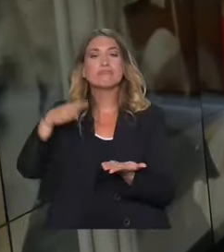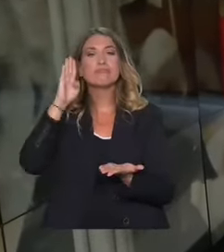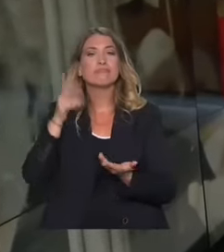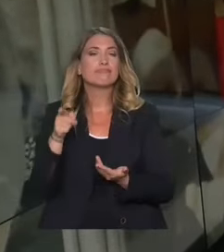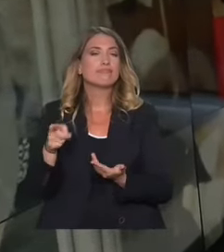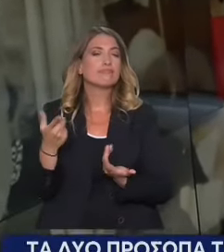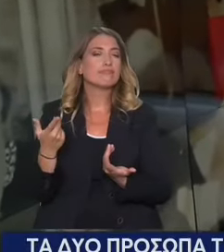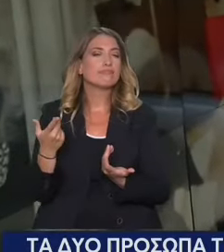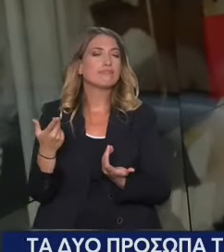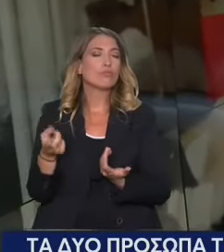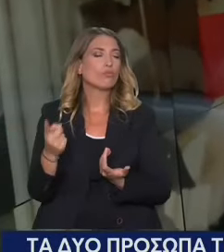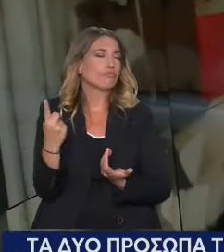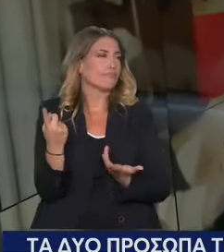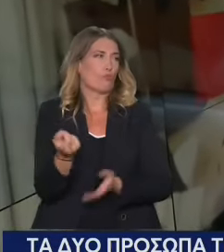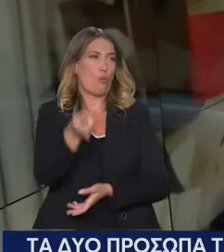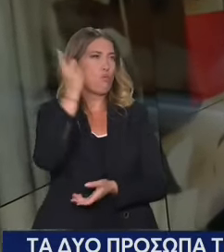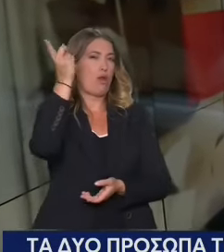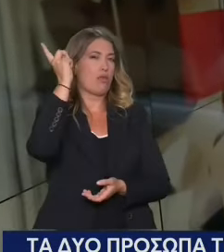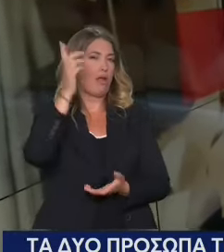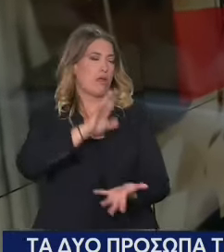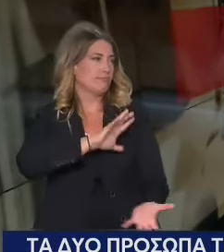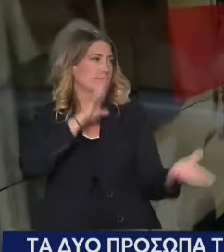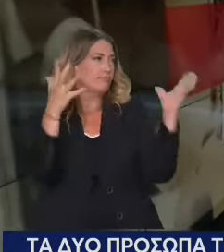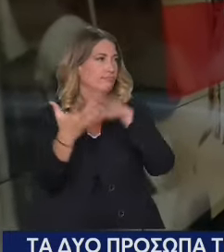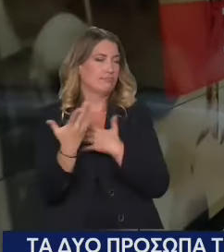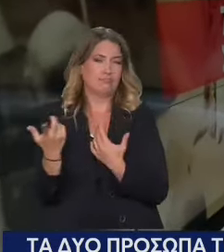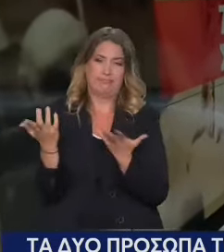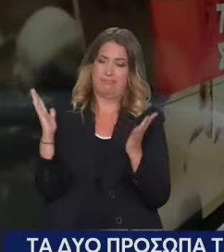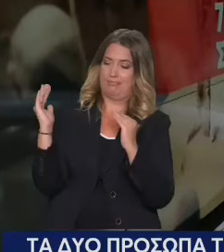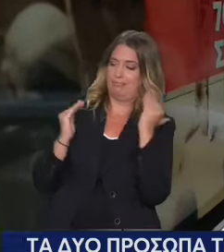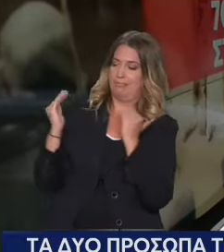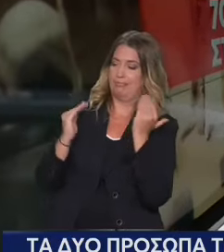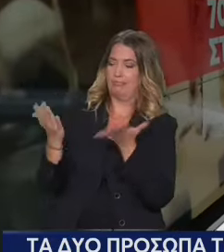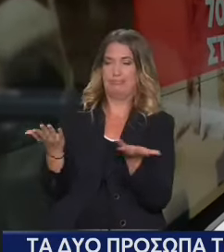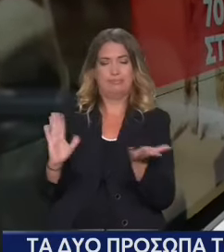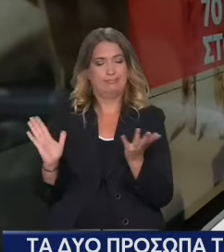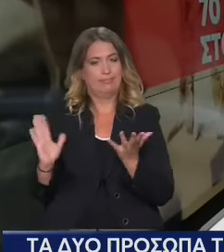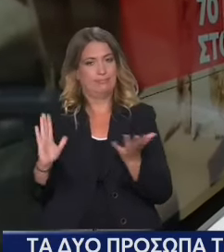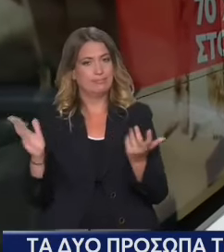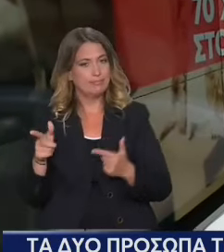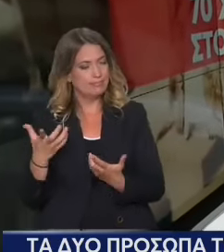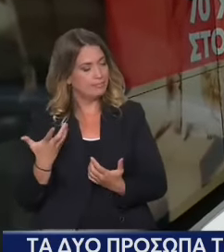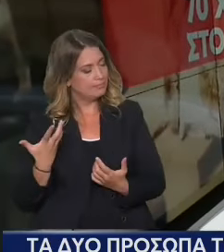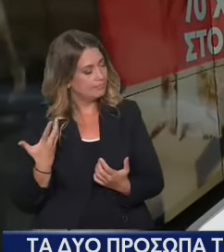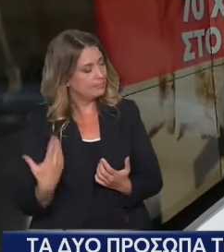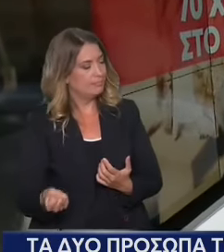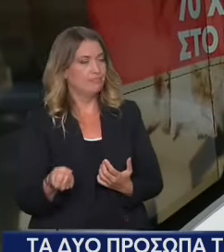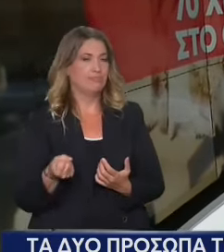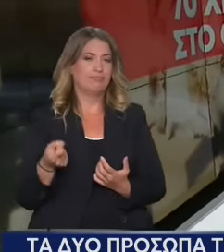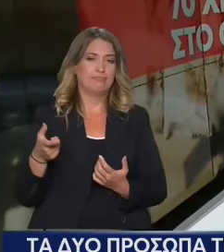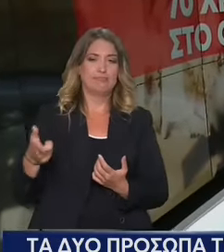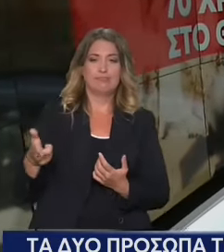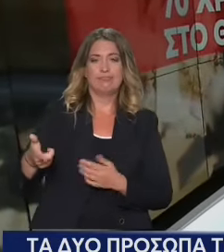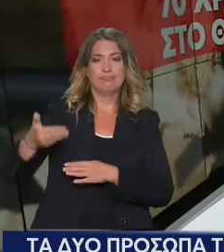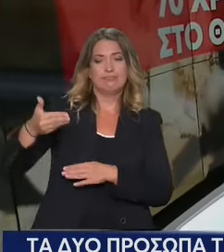ξεχωριστές, ήταν μια μοναδική προσωπικότητα, δεν υπάρχει αμφιβολία. Δεν πρέπει να αγιοποιήσουμε την Ελισάβετ. Υπάρχουν πολλά και στις αποικίες